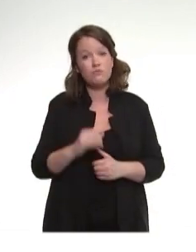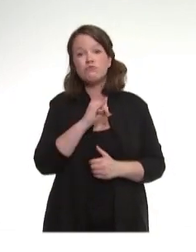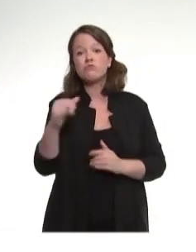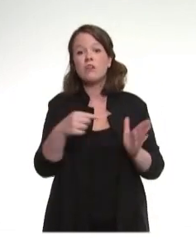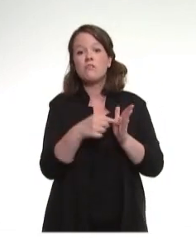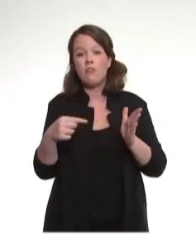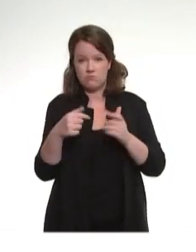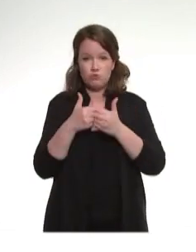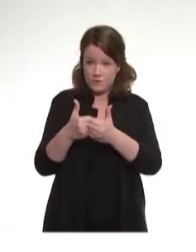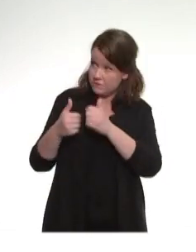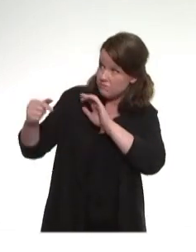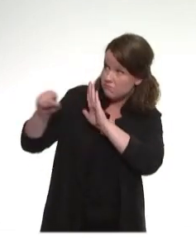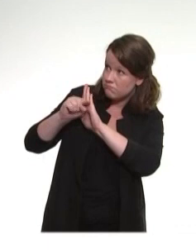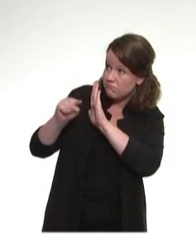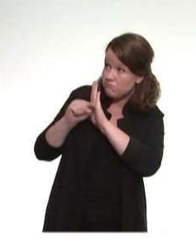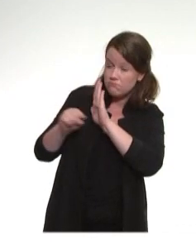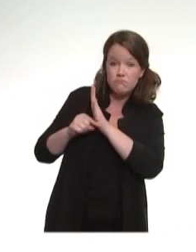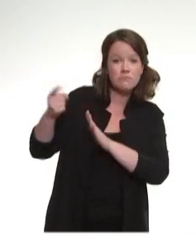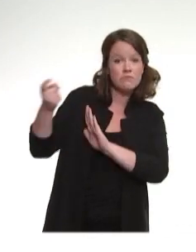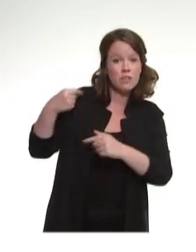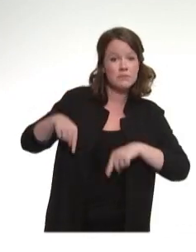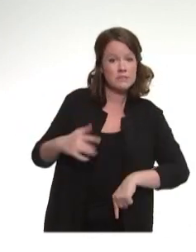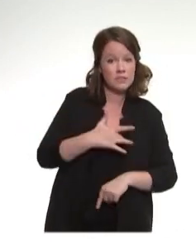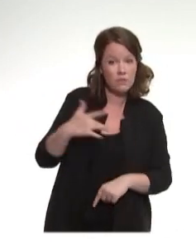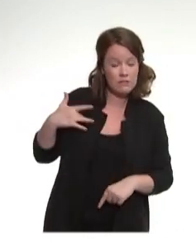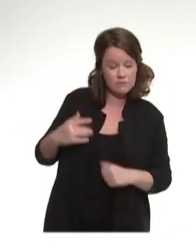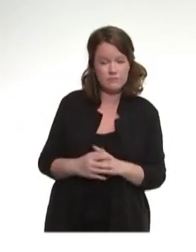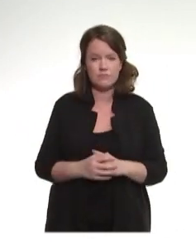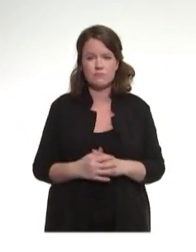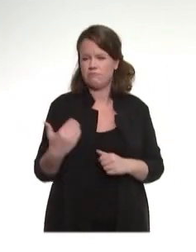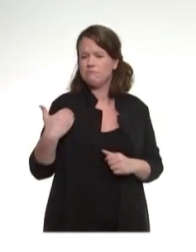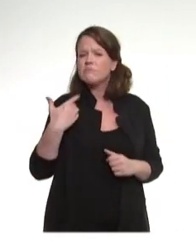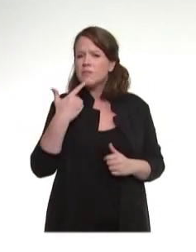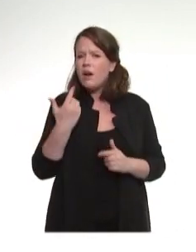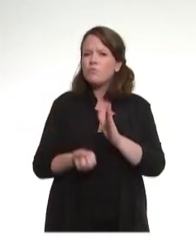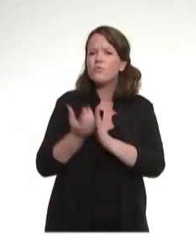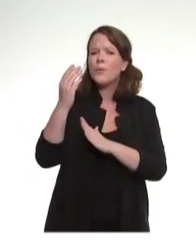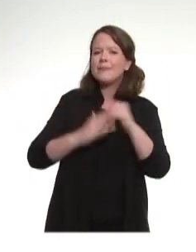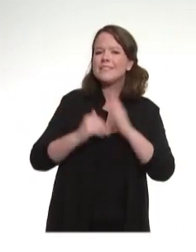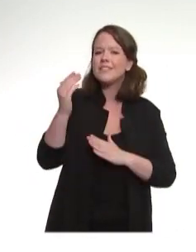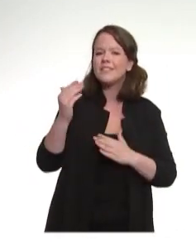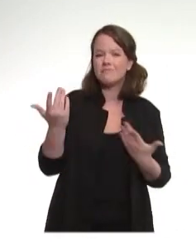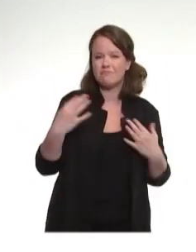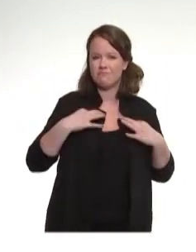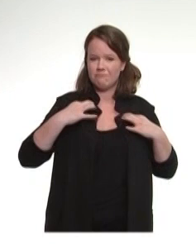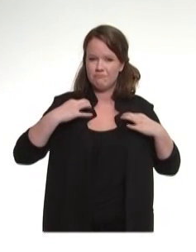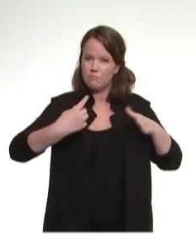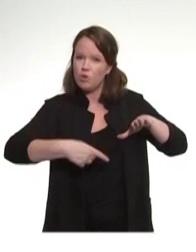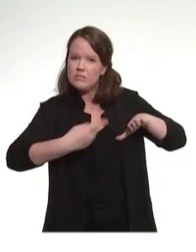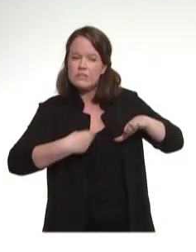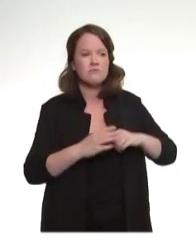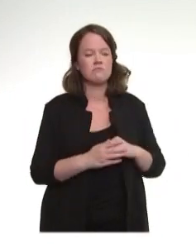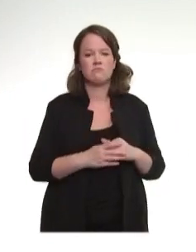que les nouvelles activités dont je viens de vous parler la blanchisserie les arts de la table pourront bénéficier de manière rétroactive